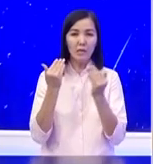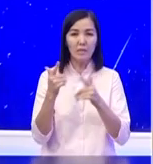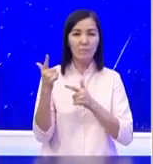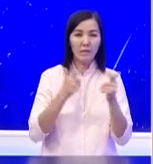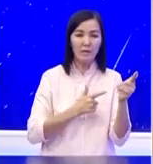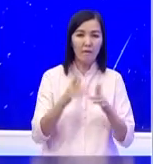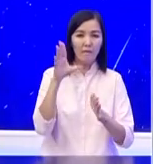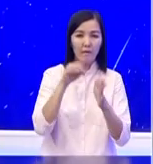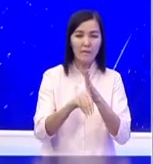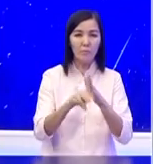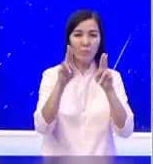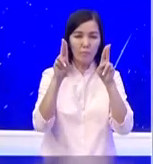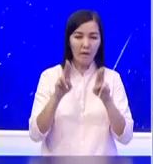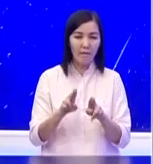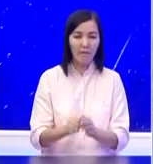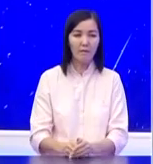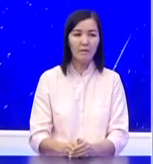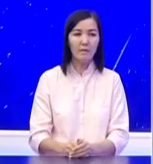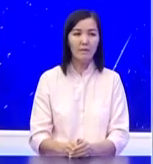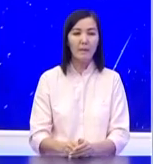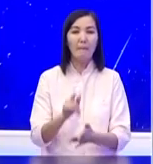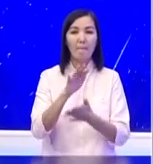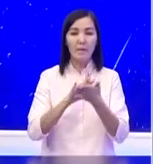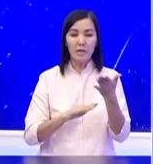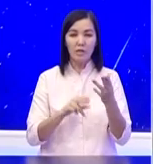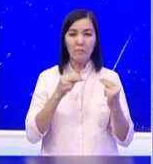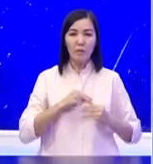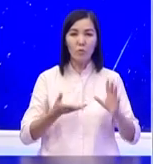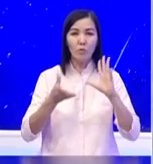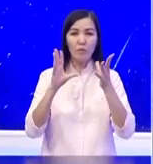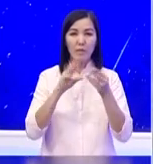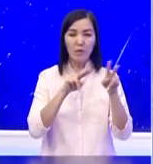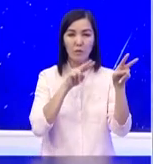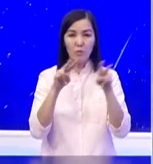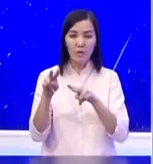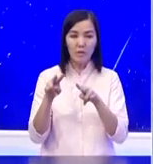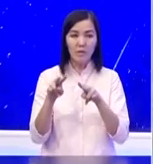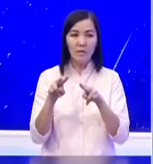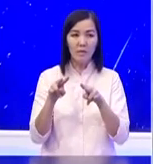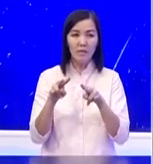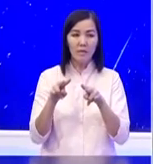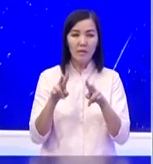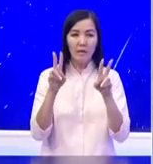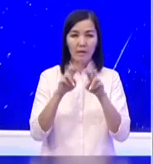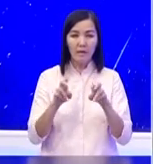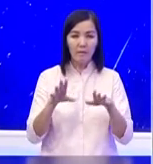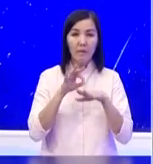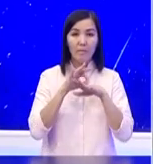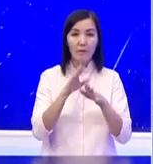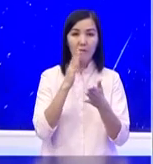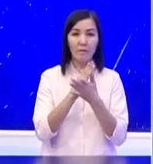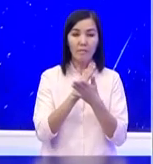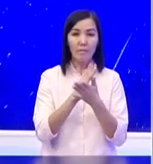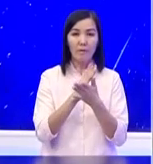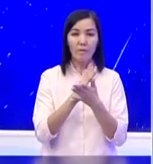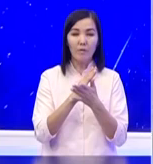к вводимым правилам. Также мы продолжаем работу мониторинговых групп, которые проводят рейдовые проверки по населенным пунктам